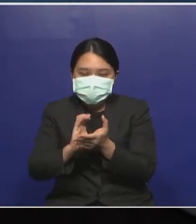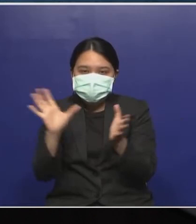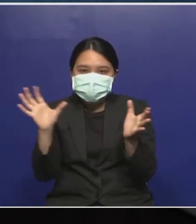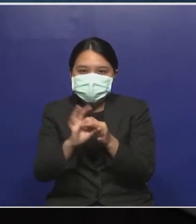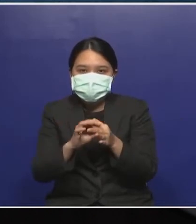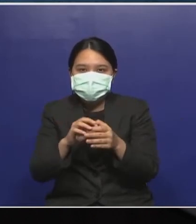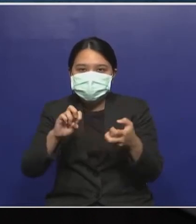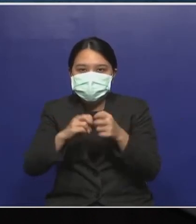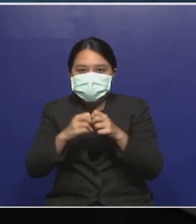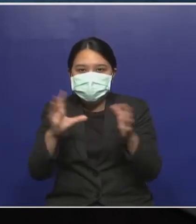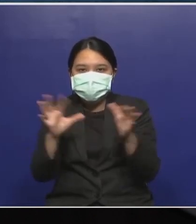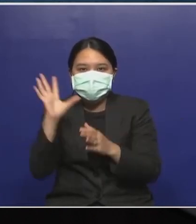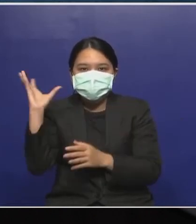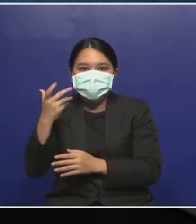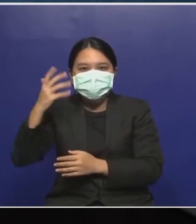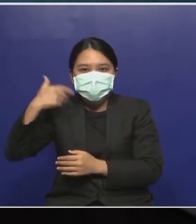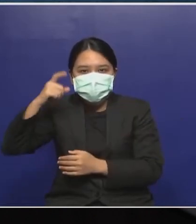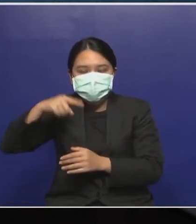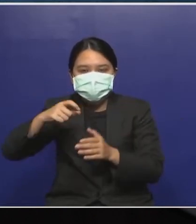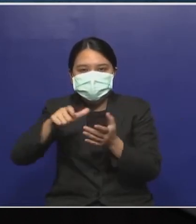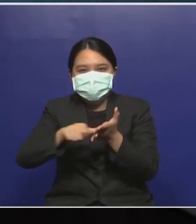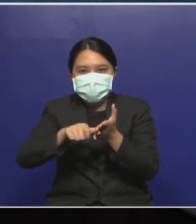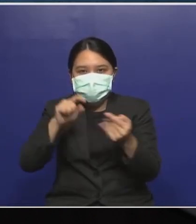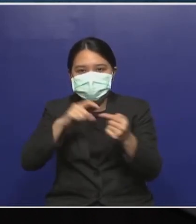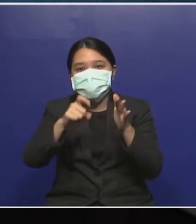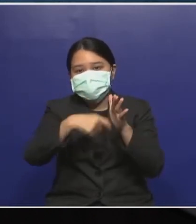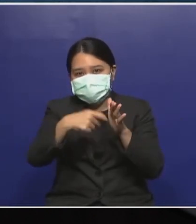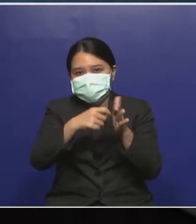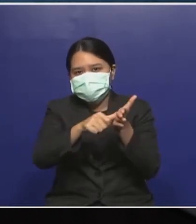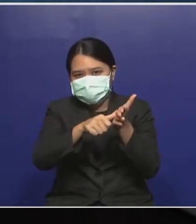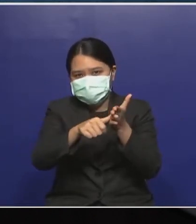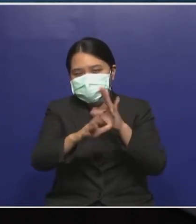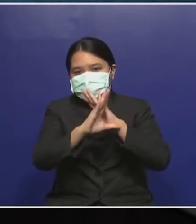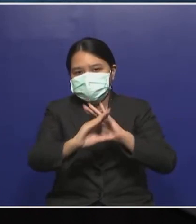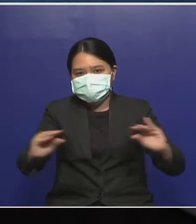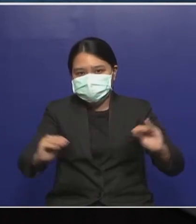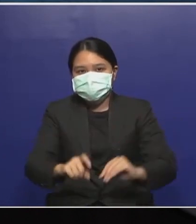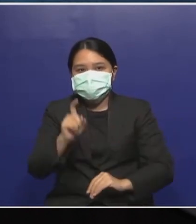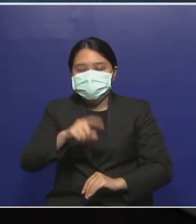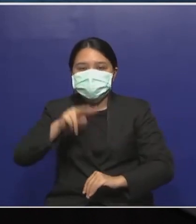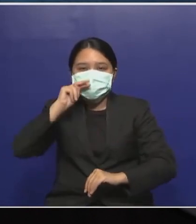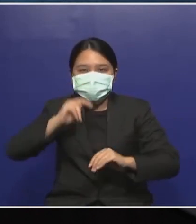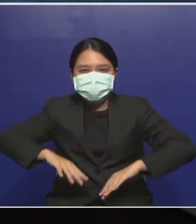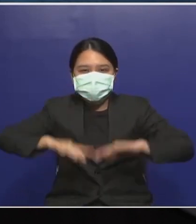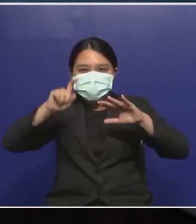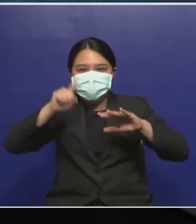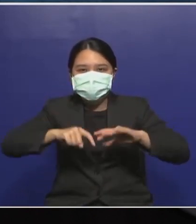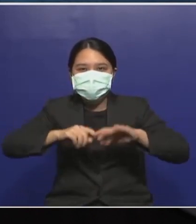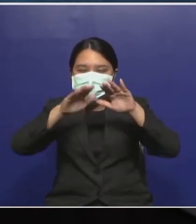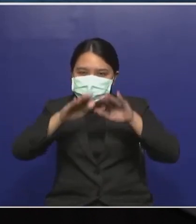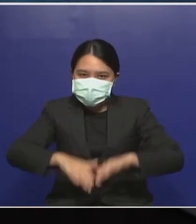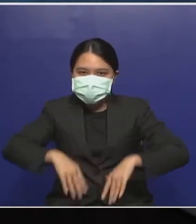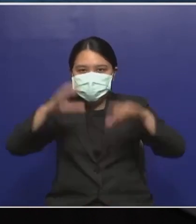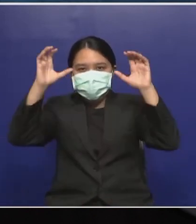ญหาเรื่องโลกร้อนที่ต้นเหตุมากกว่าต้องพยายทำให้น้ำทั่วมาได้น้อยที่สุดต้พยายามทำ